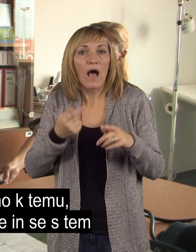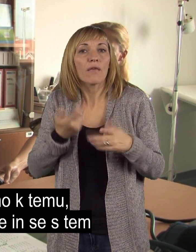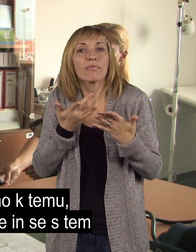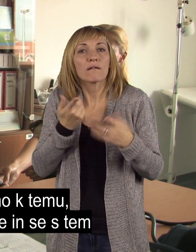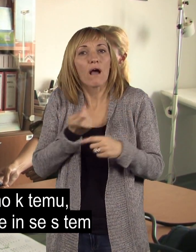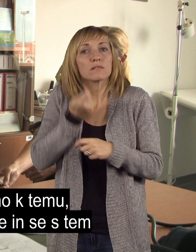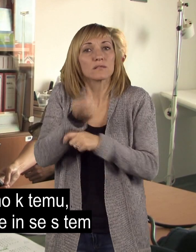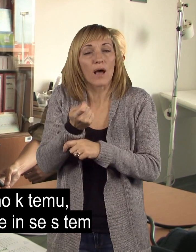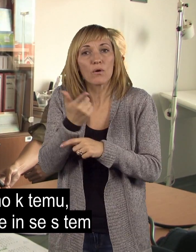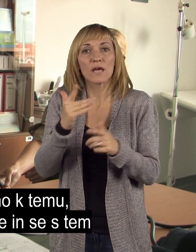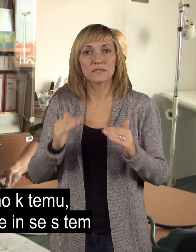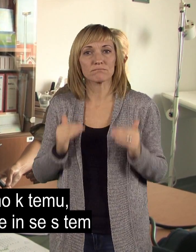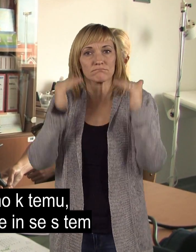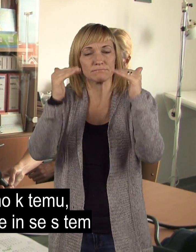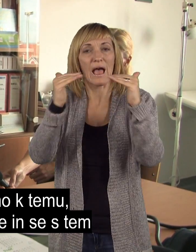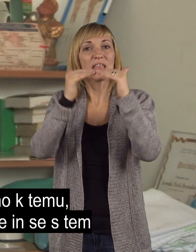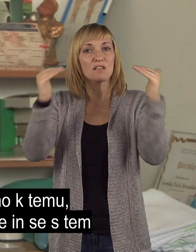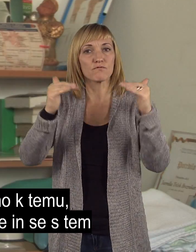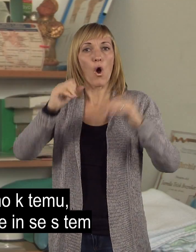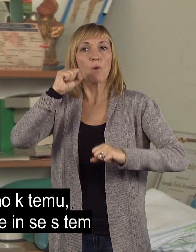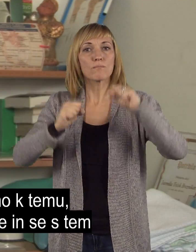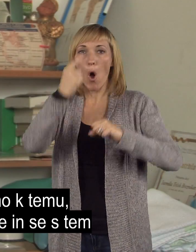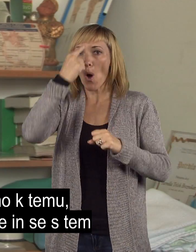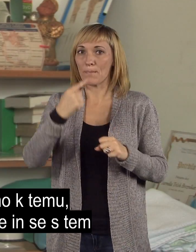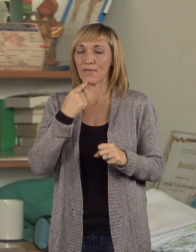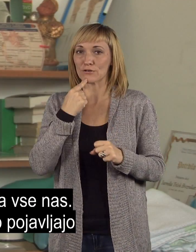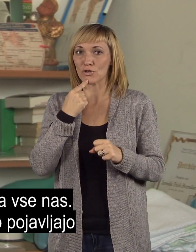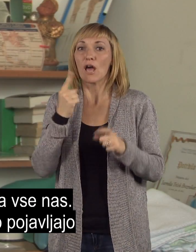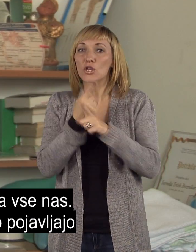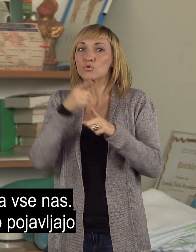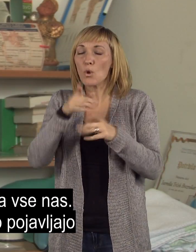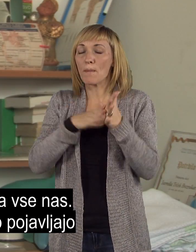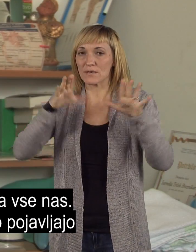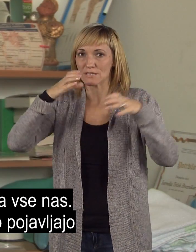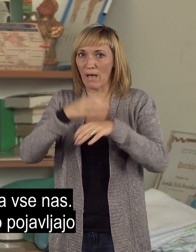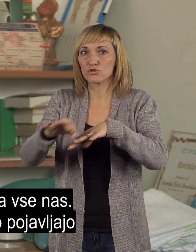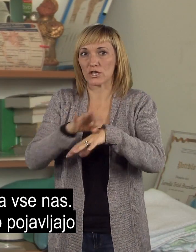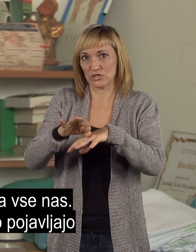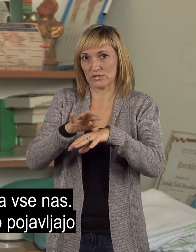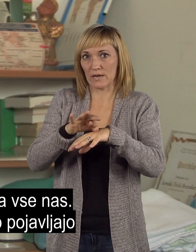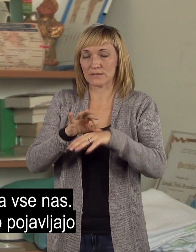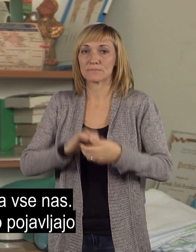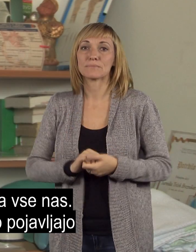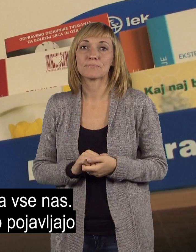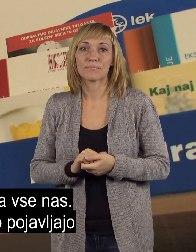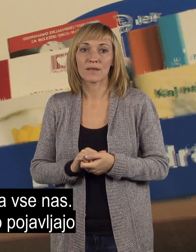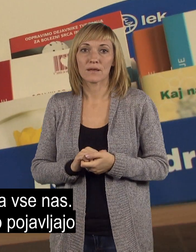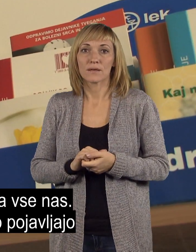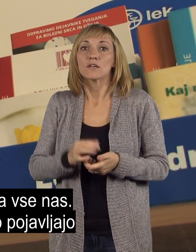lahko prispevamo k temu, da se nekako nivo obnašanja dvigne in s tem tudi zmanjša stres in pritisk na vse